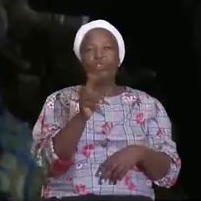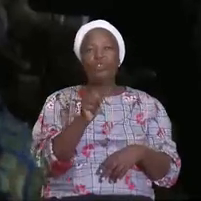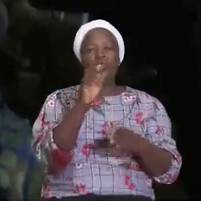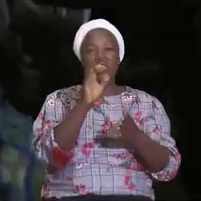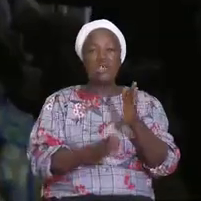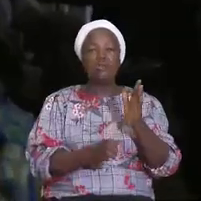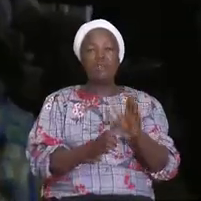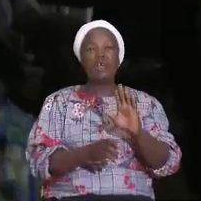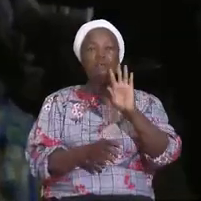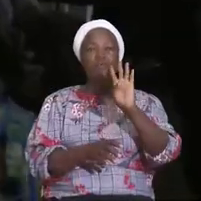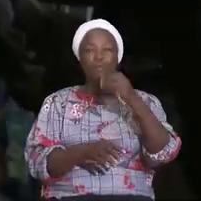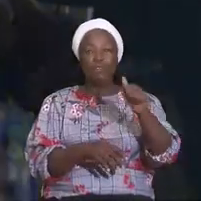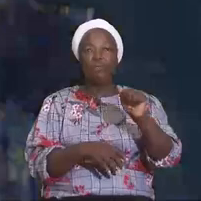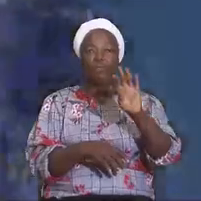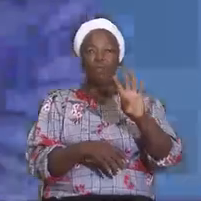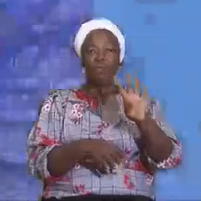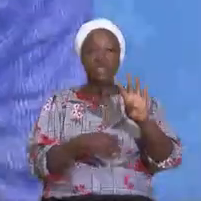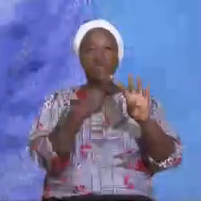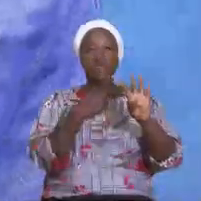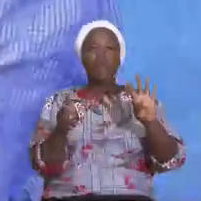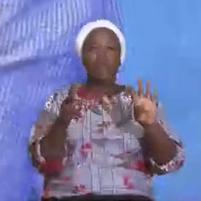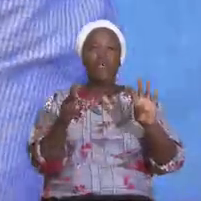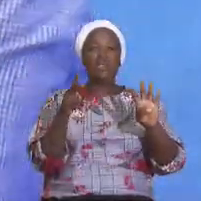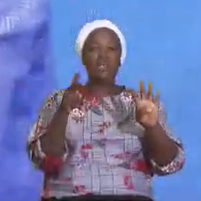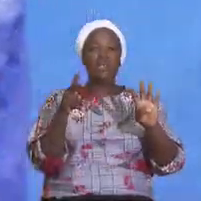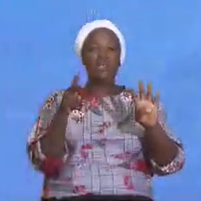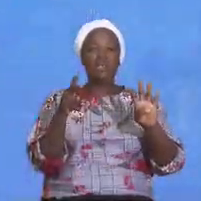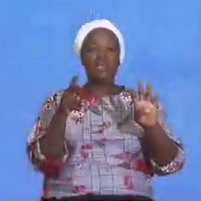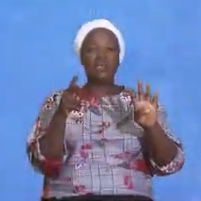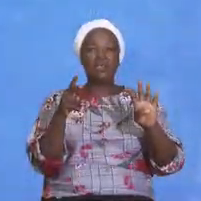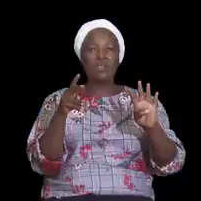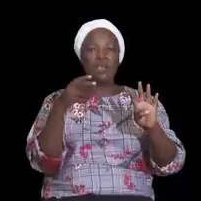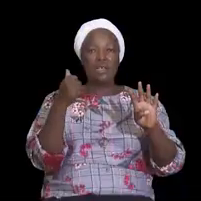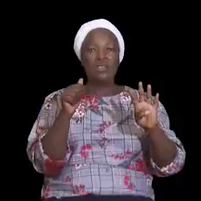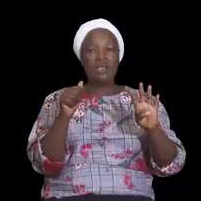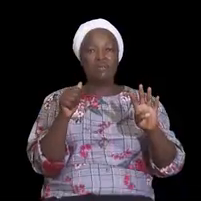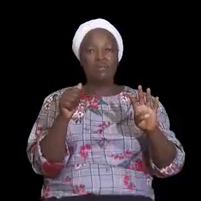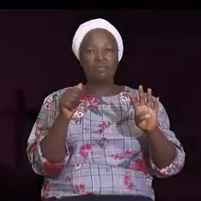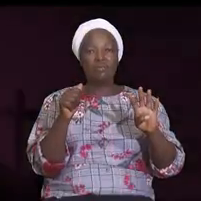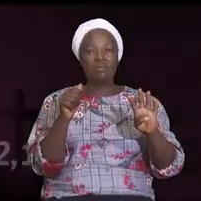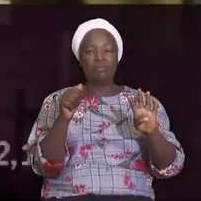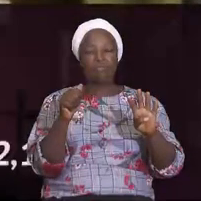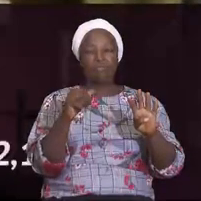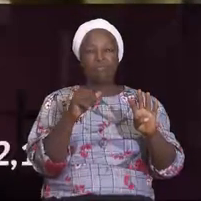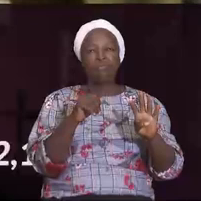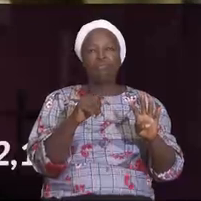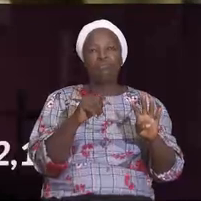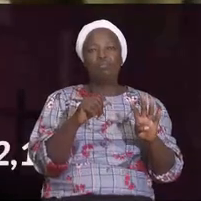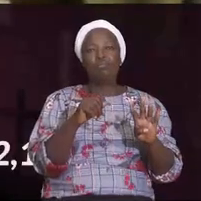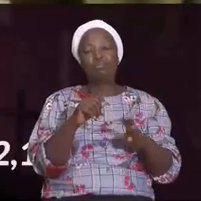de Jésus. En Jean 14, verset 10, Jean,